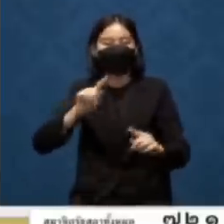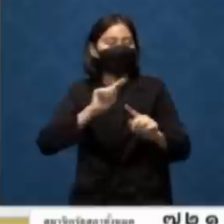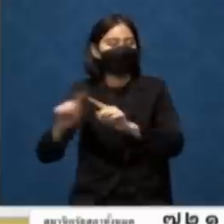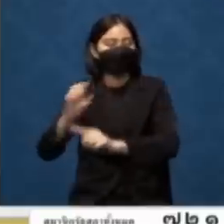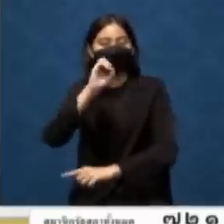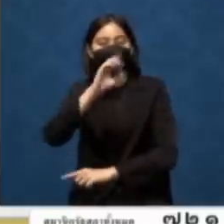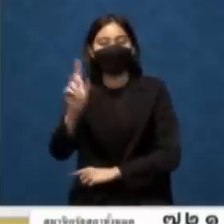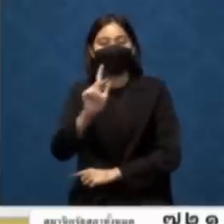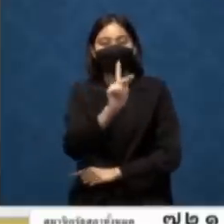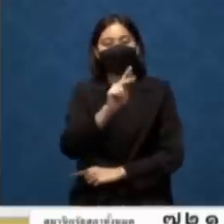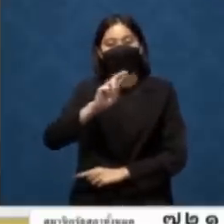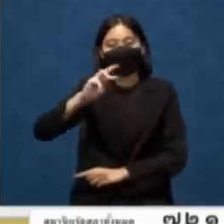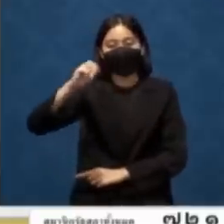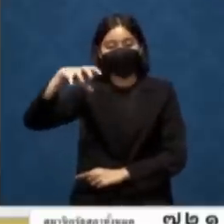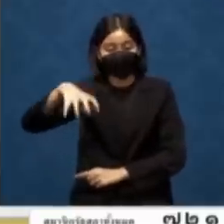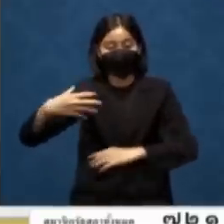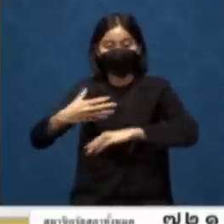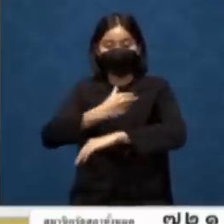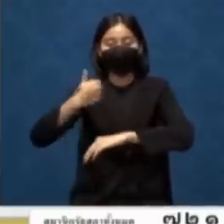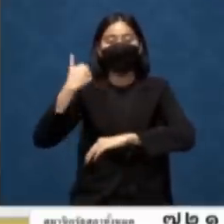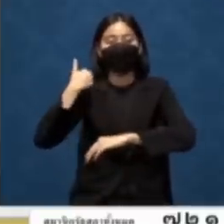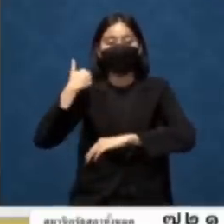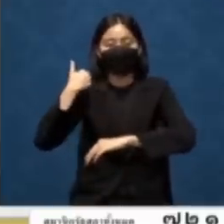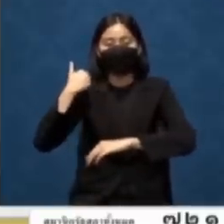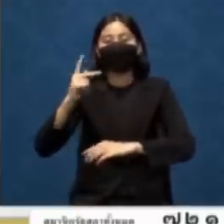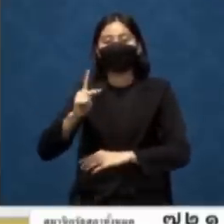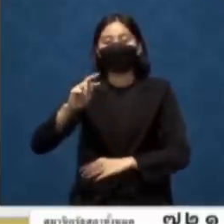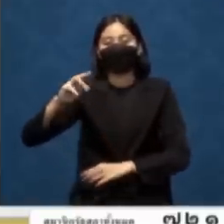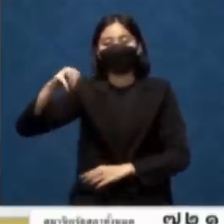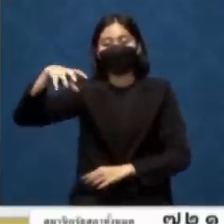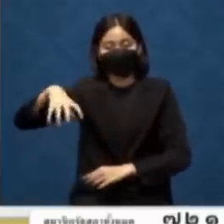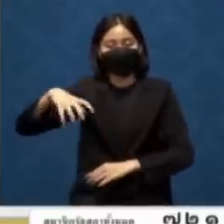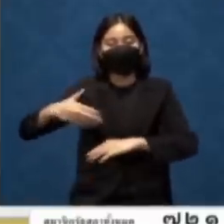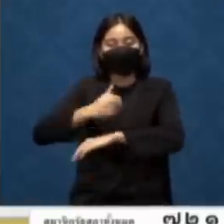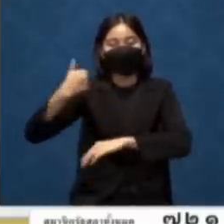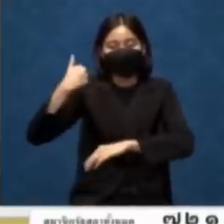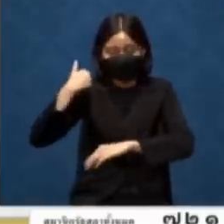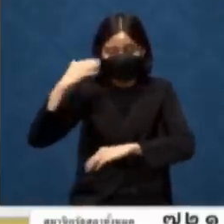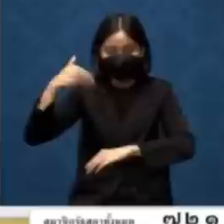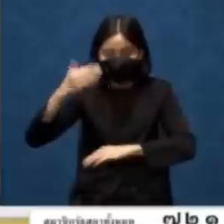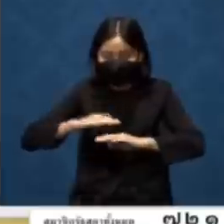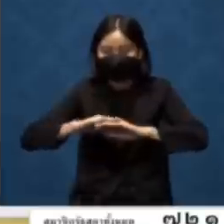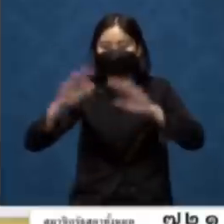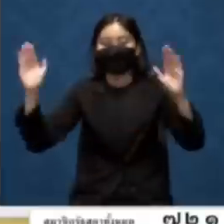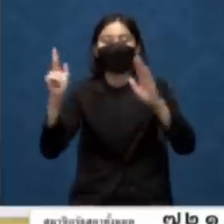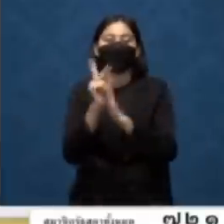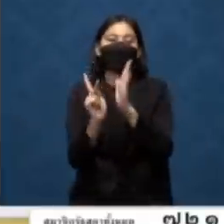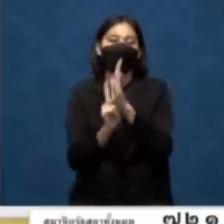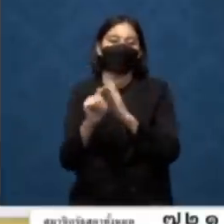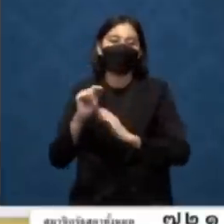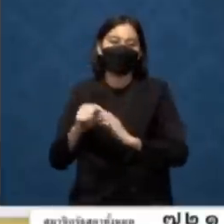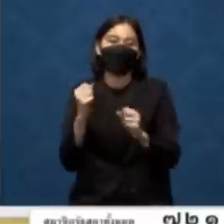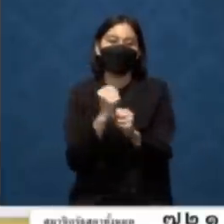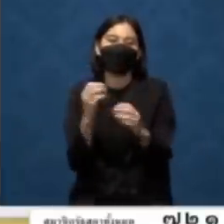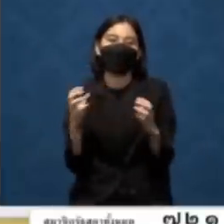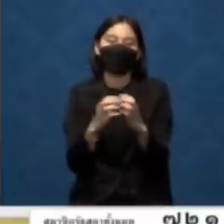บอกวากรรมยังน celebrationsก็ให้ถือวรรกยมอนาจอยู่จนกาจะไปยกเลอกกดหมายพอมัสภาพเป็นอยนี้มเลยซ้อน